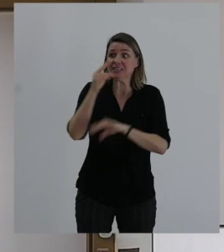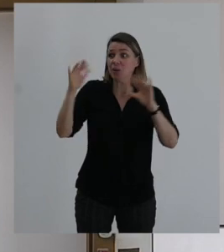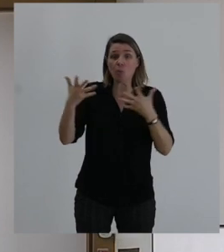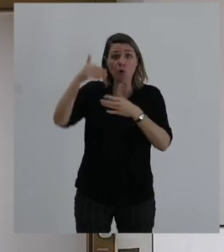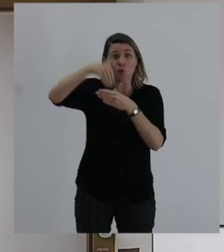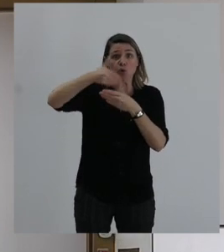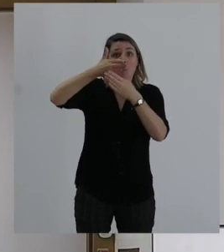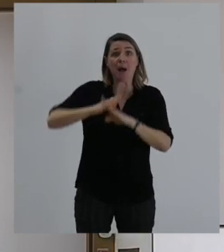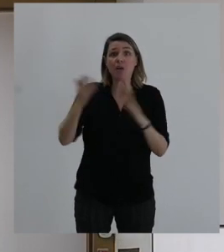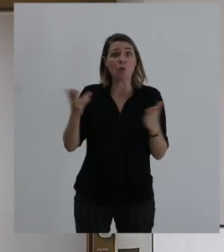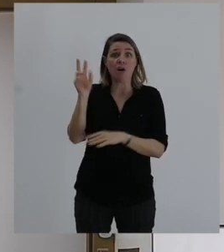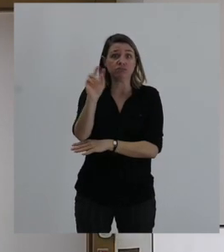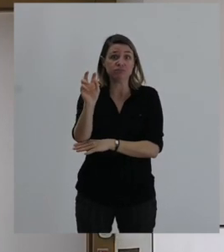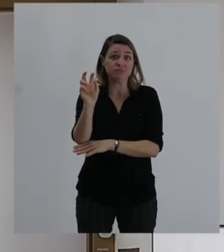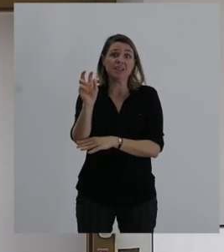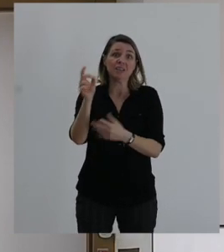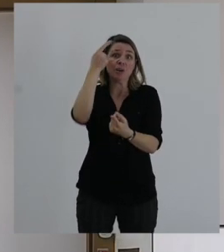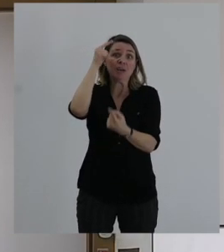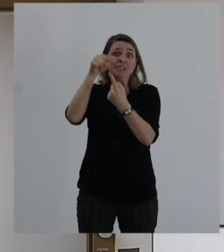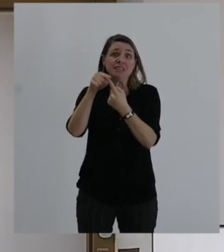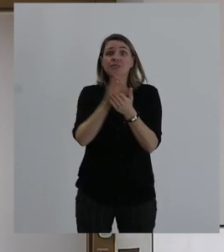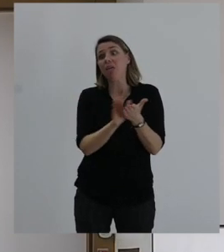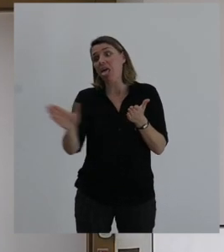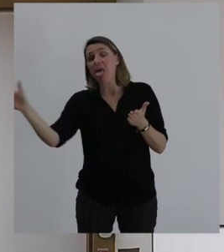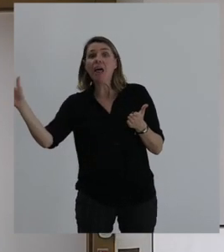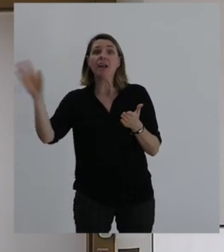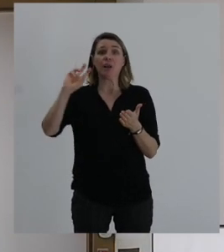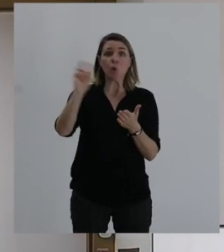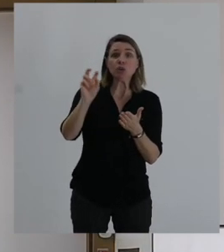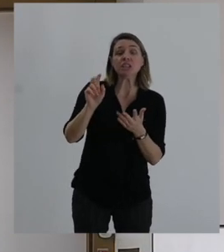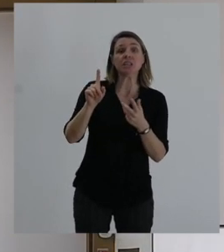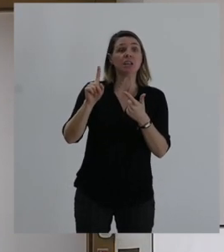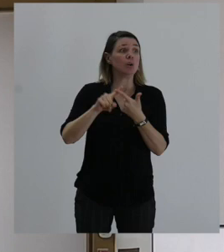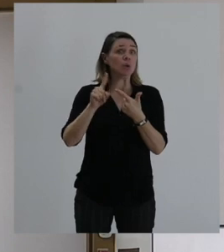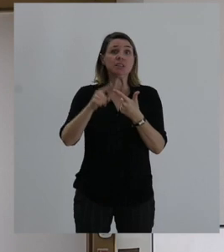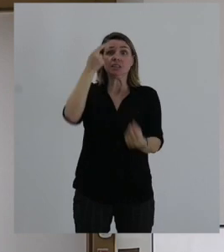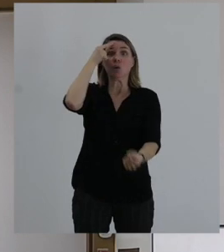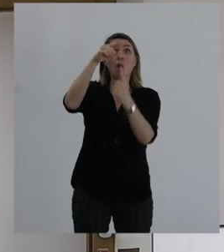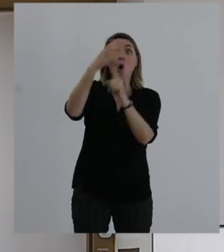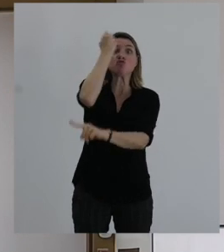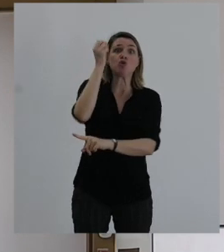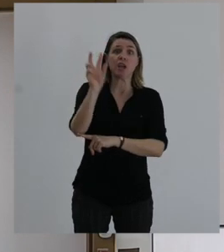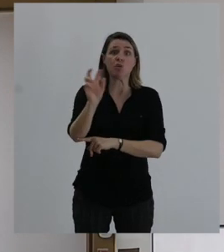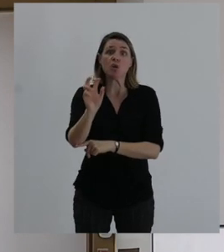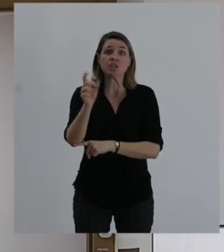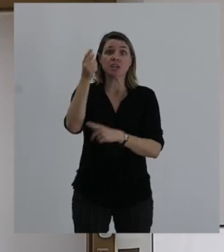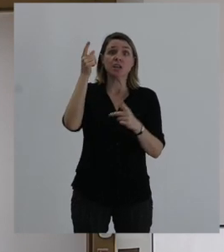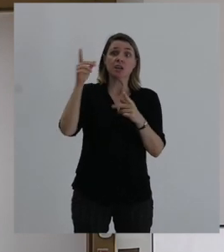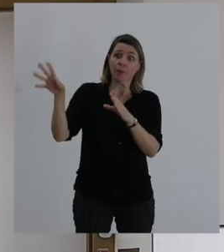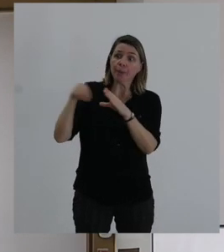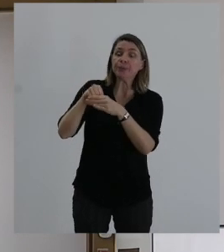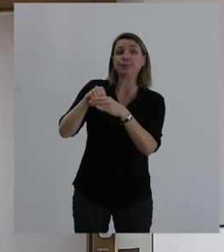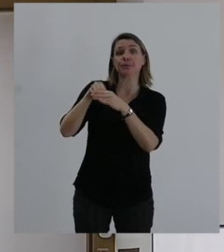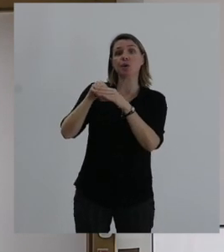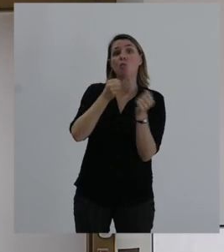prévu, possible, d'intégrer la question de la bifurcation écologique, intégrer la question des enjeux écologiques à l'offre de formation. Voilà,